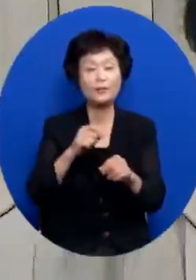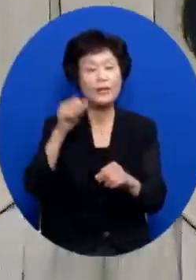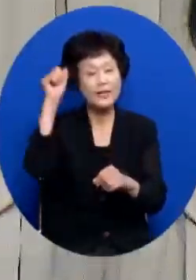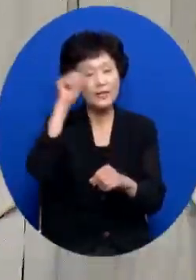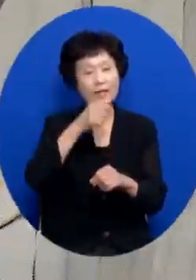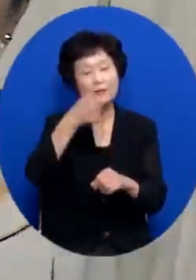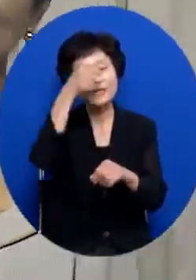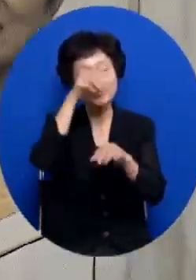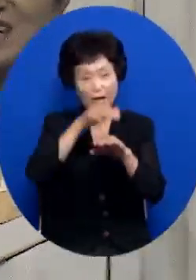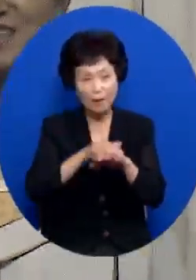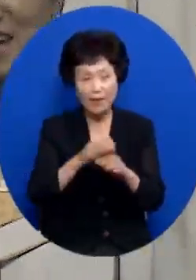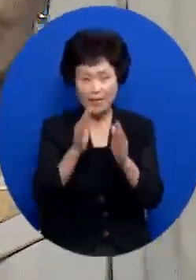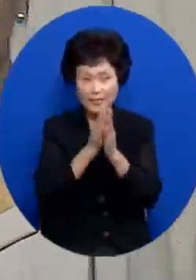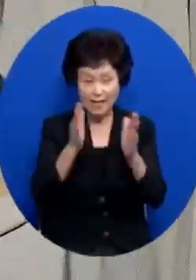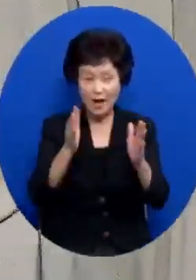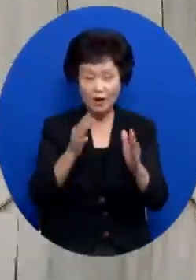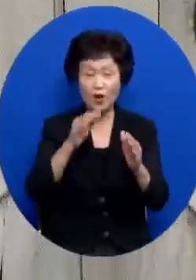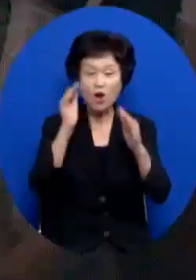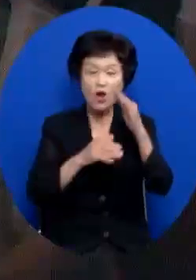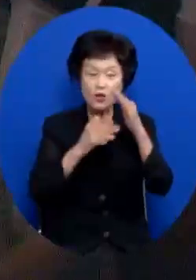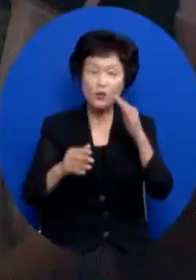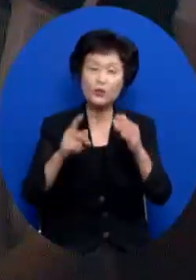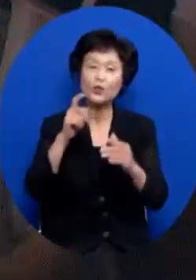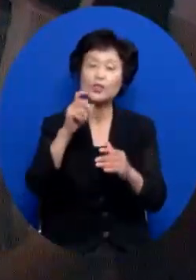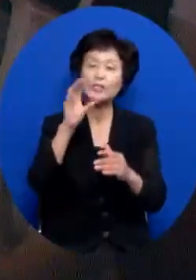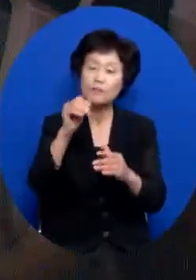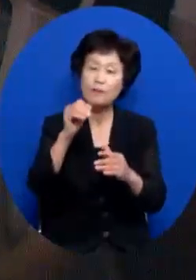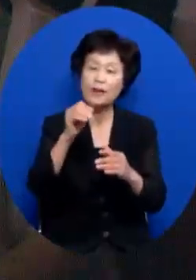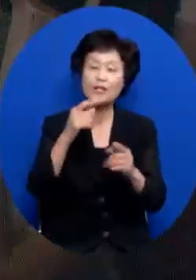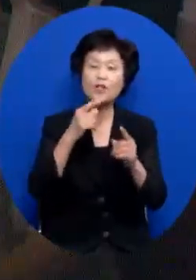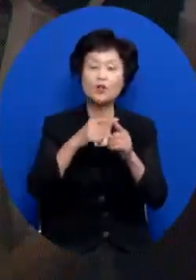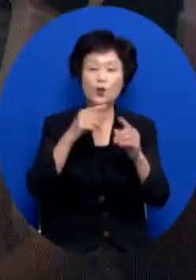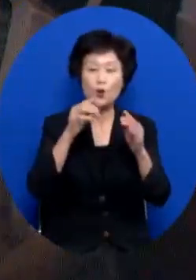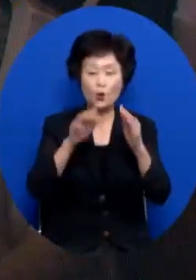특별 새벽 집회 바람을 일으키며 성도 10만여 명이 출석하는 교회로 성장했습니다.